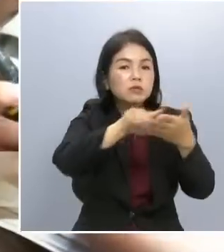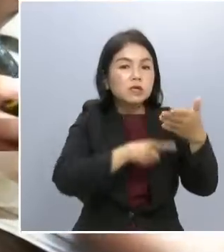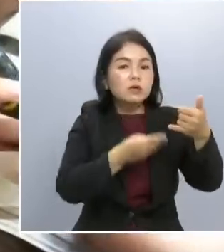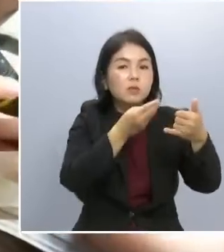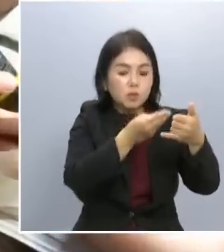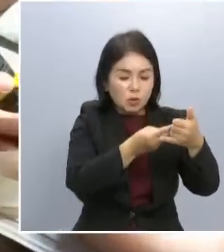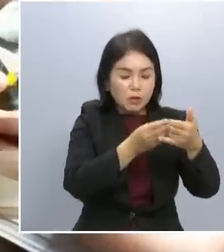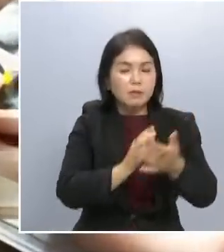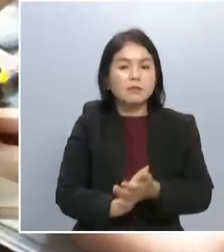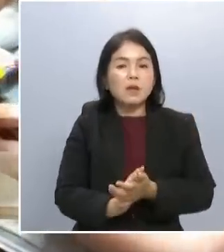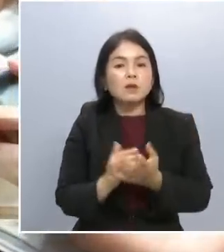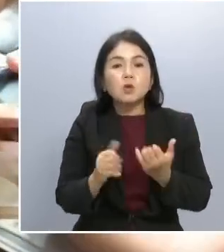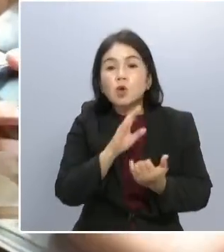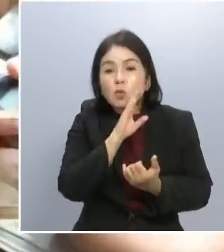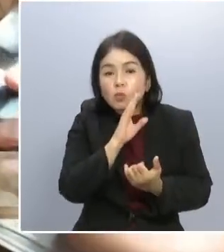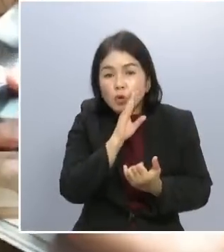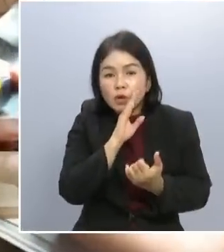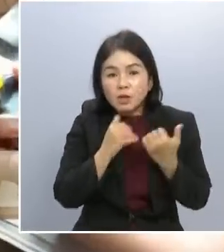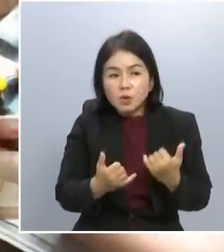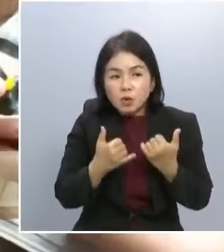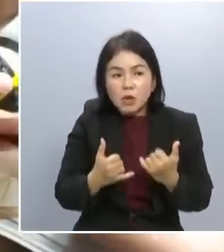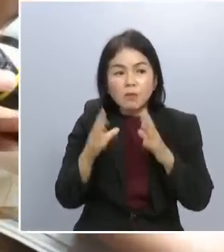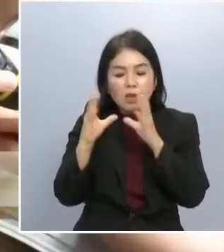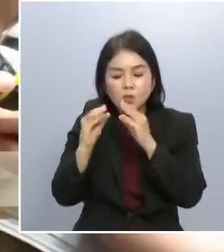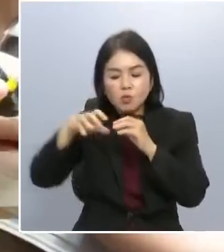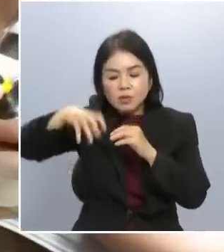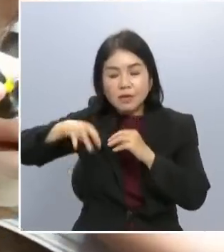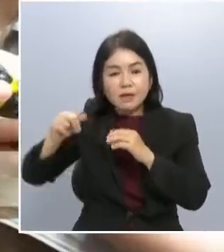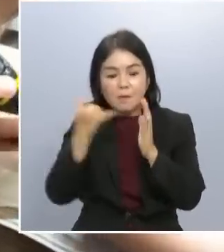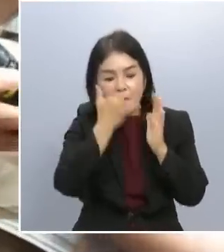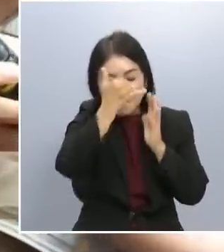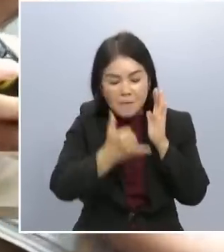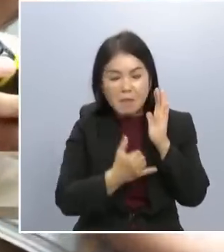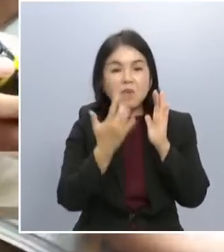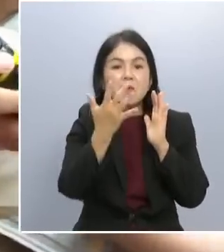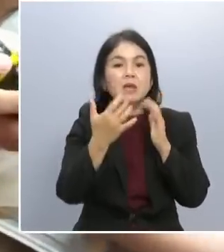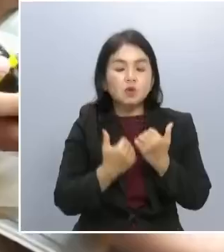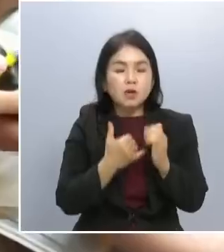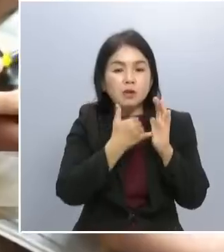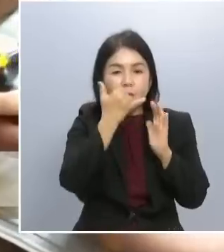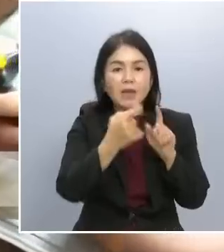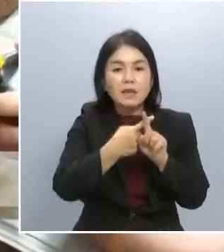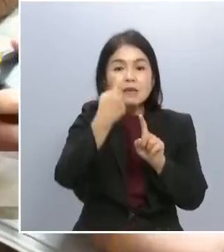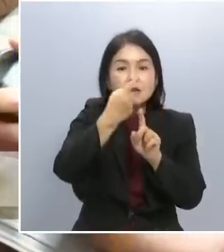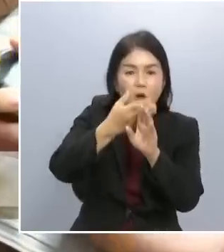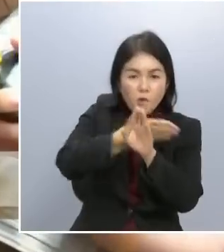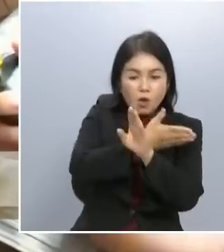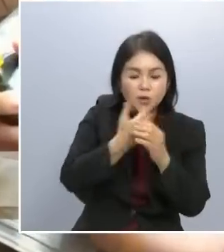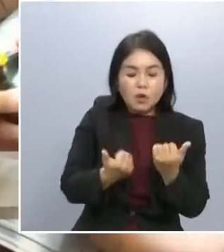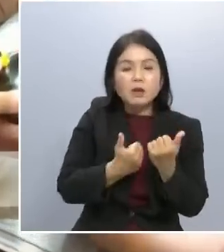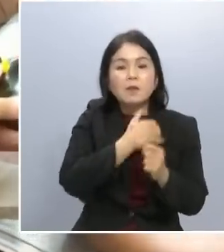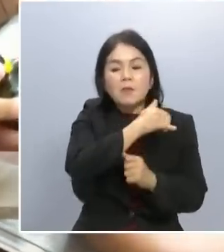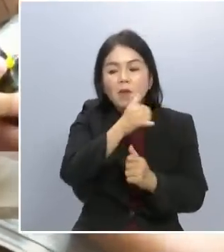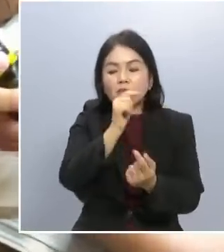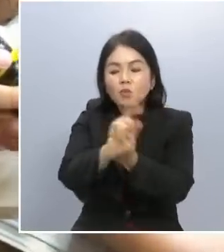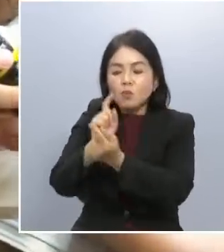ราะว่าถ้าเกิดไม่ลงช่วงนี้เนี่ยถ้าเกิดมีประชุมสภาแล้วเนี่ยก็จะลงพื้นที่ได้ยากและนี่ก็1เดือนที่ผ่านมาผมคิดว่าประชาชน